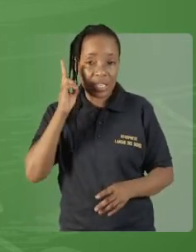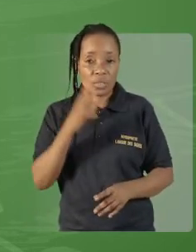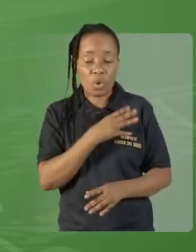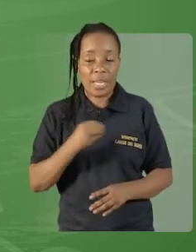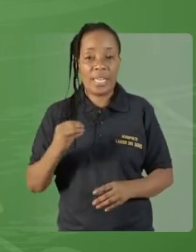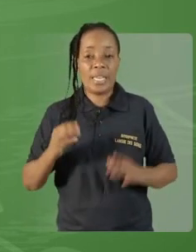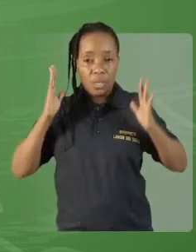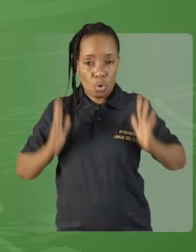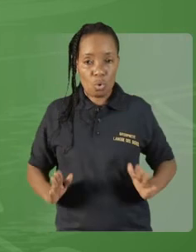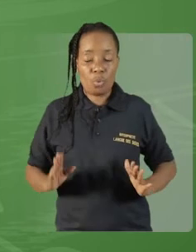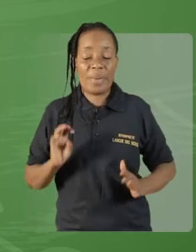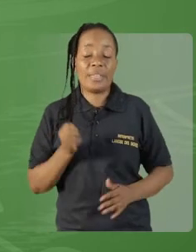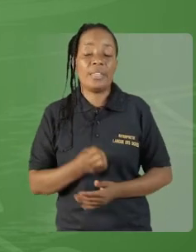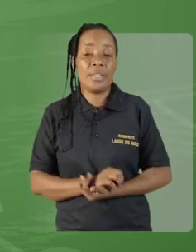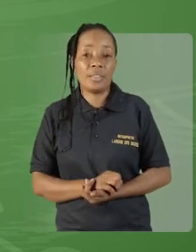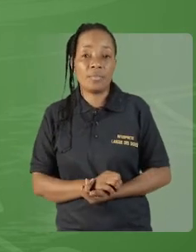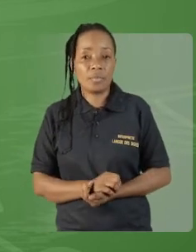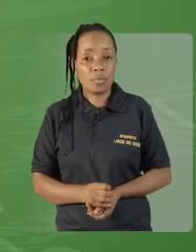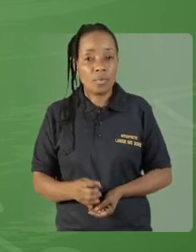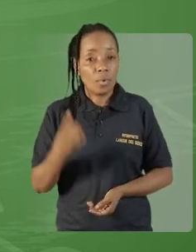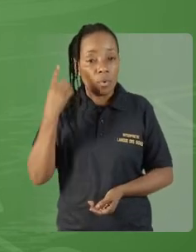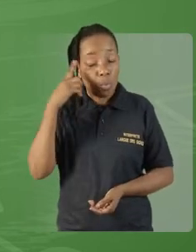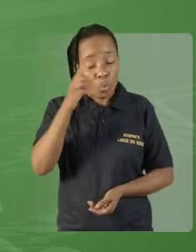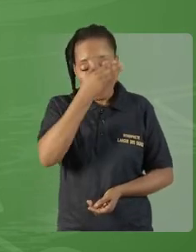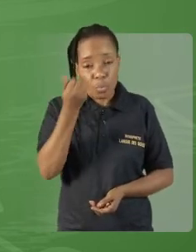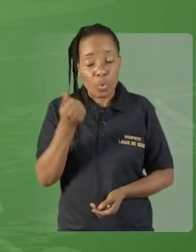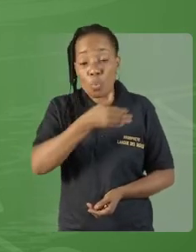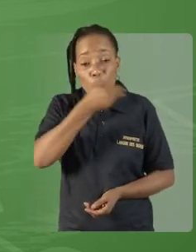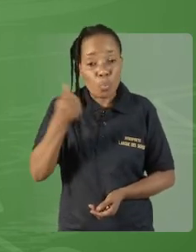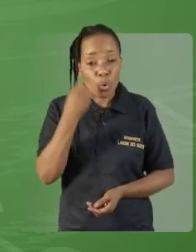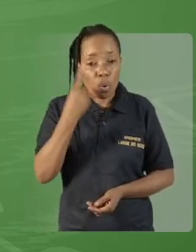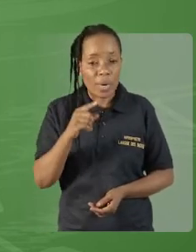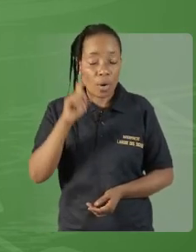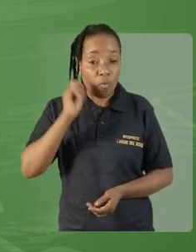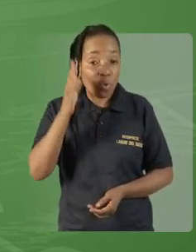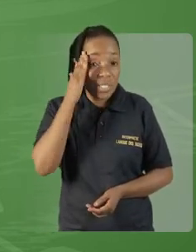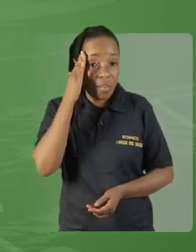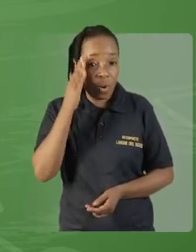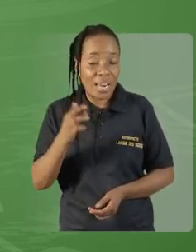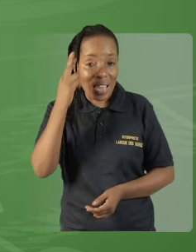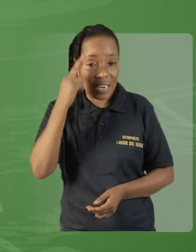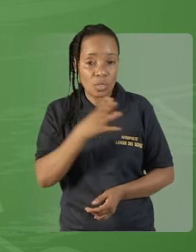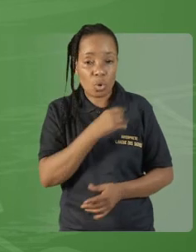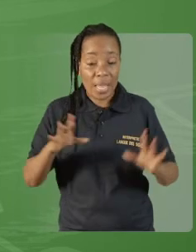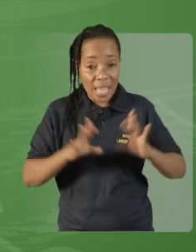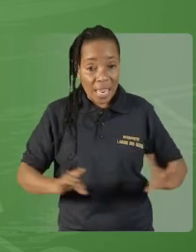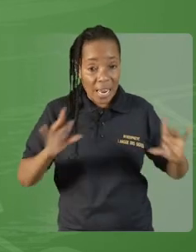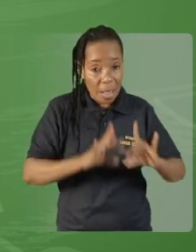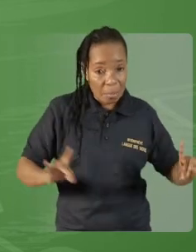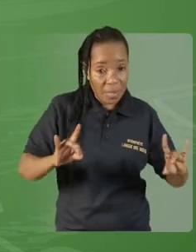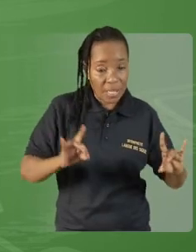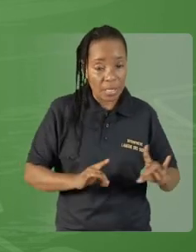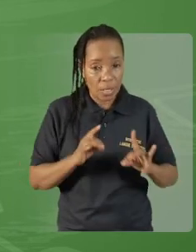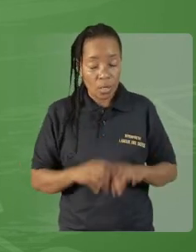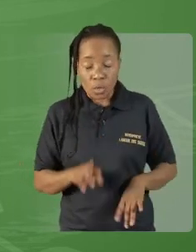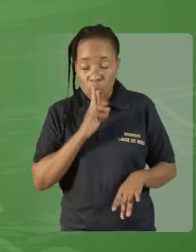Mieux, raison et mythe s'inscrivent dans un mouvement dialectique qui prouve leur